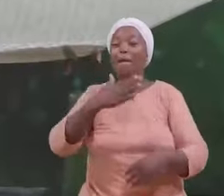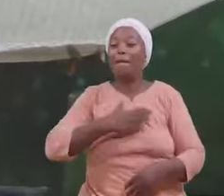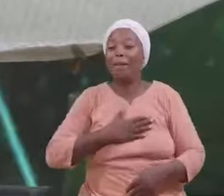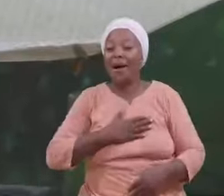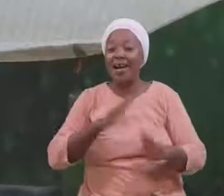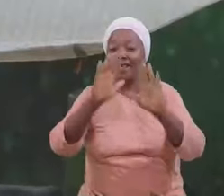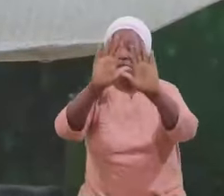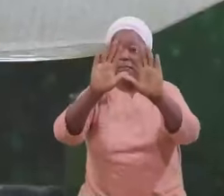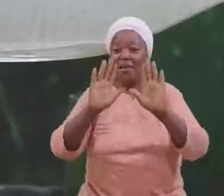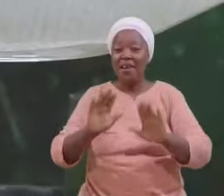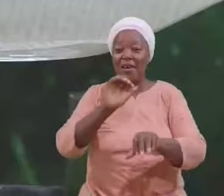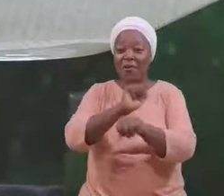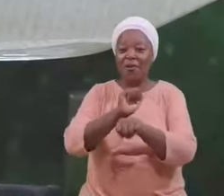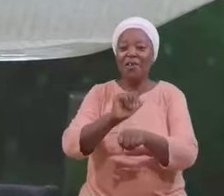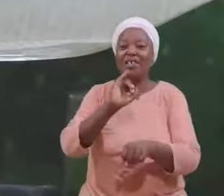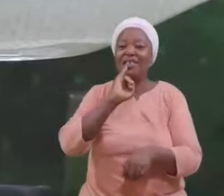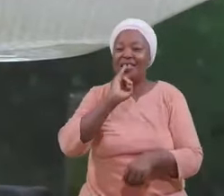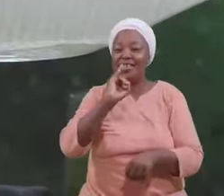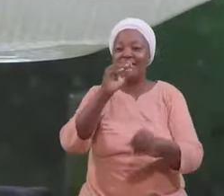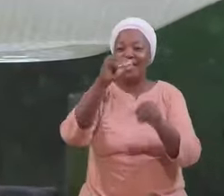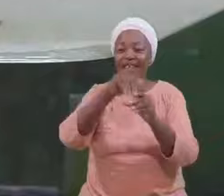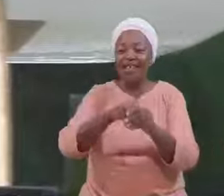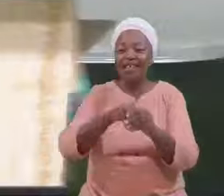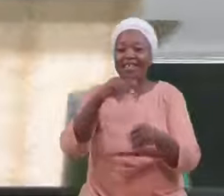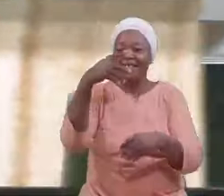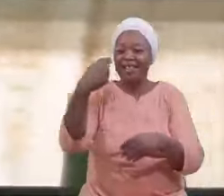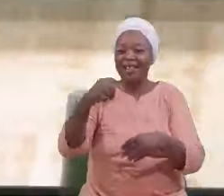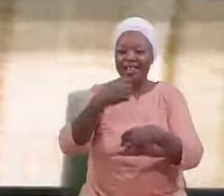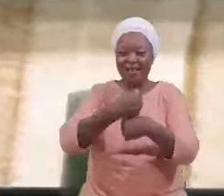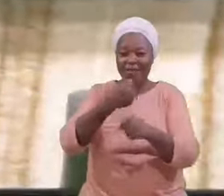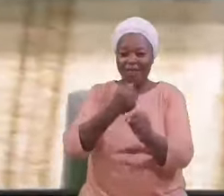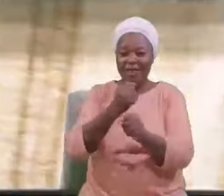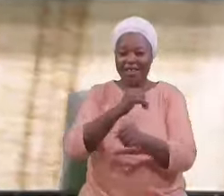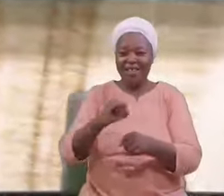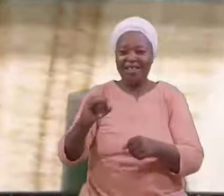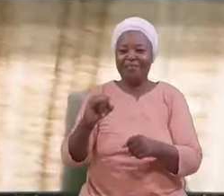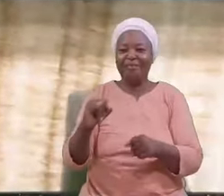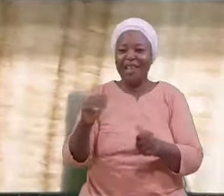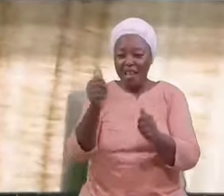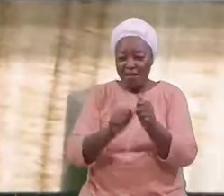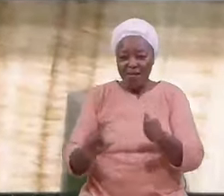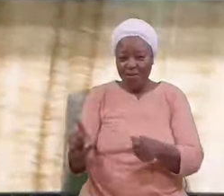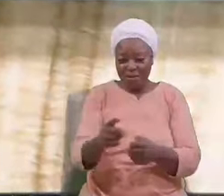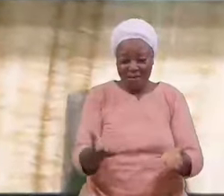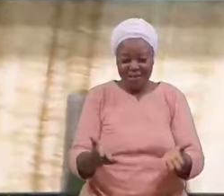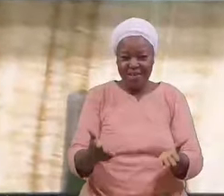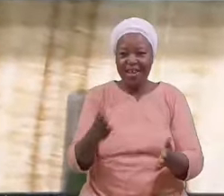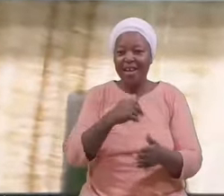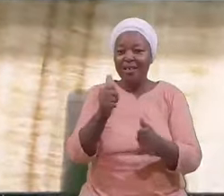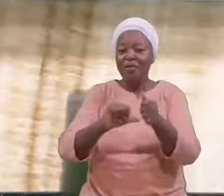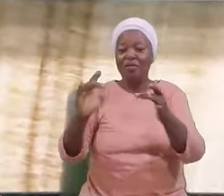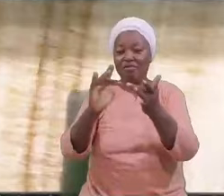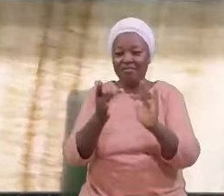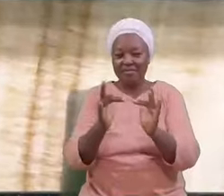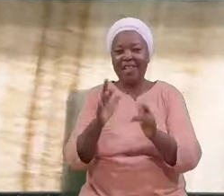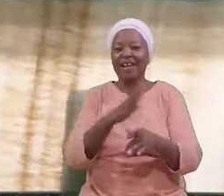mon miracle est là pour moi. Tout le monde ici, tout le monde en ligne, tout le monde partout.